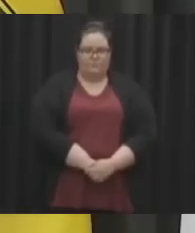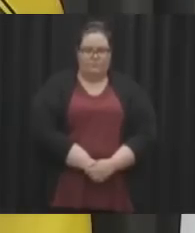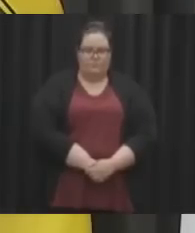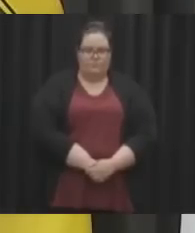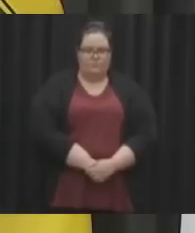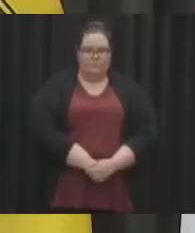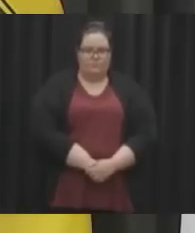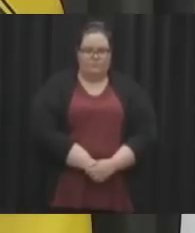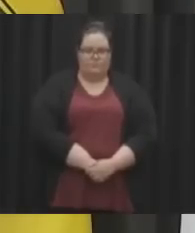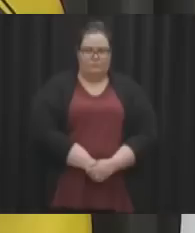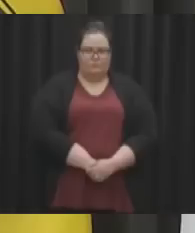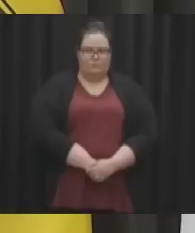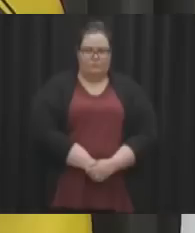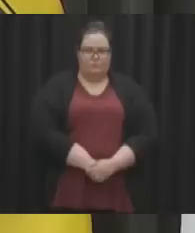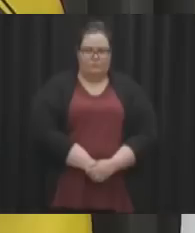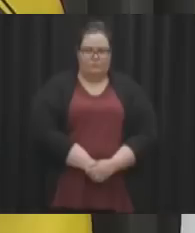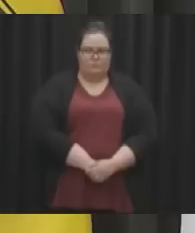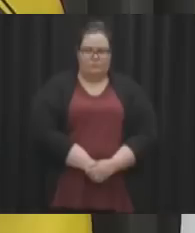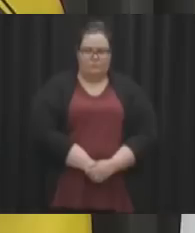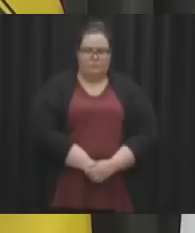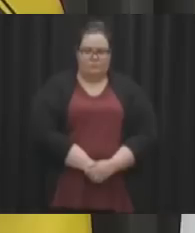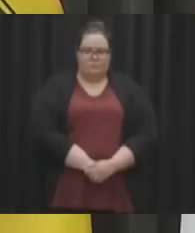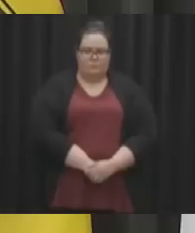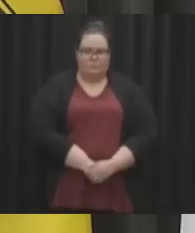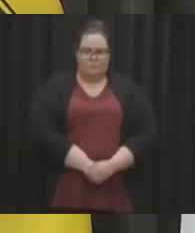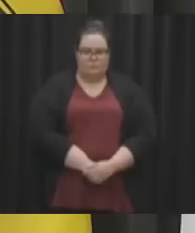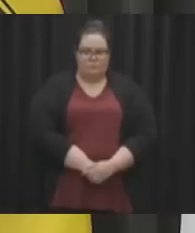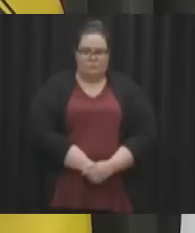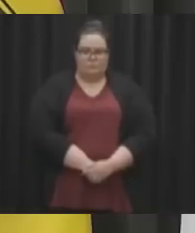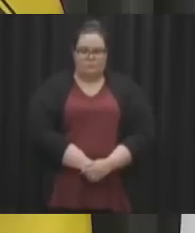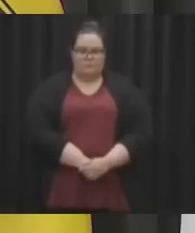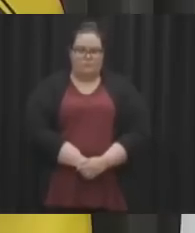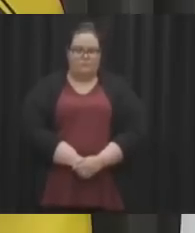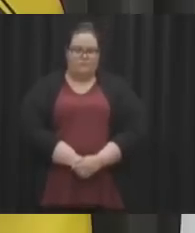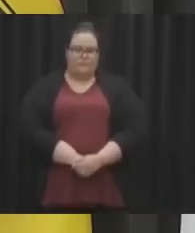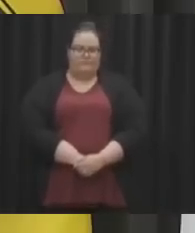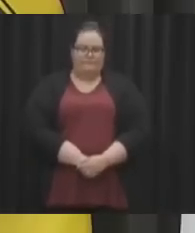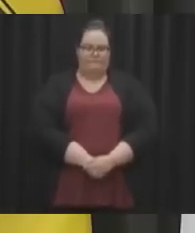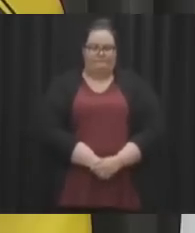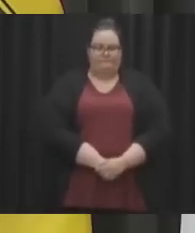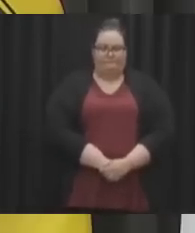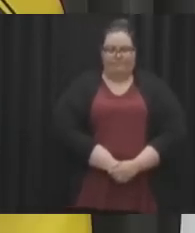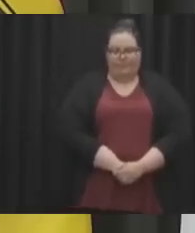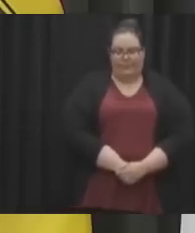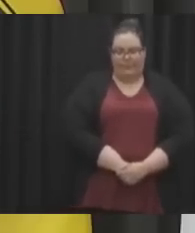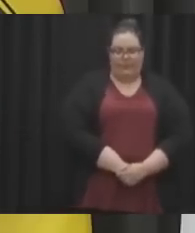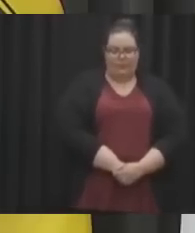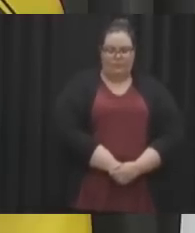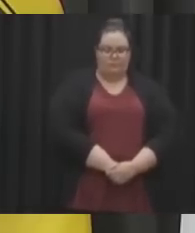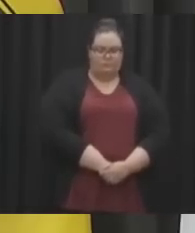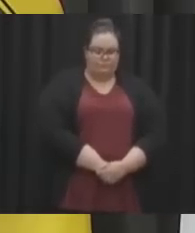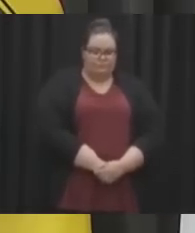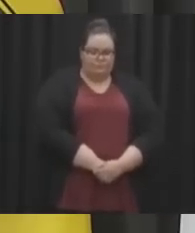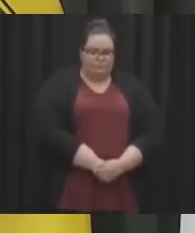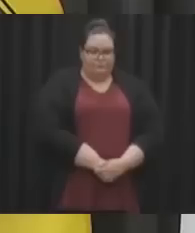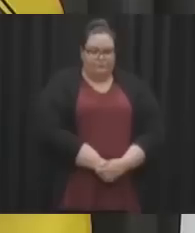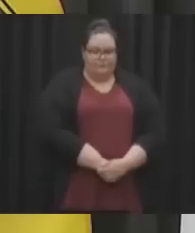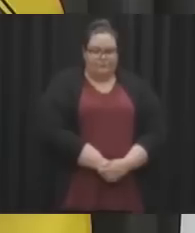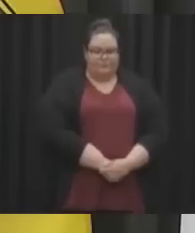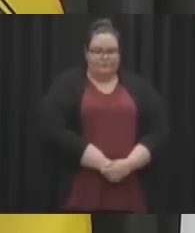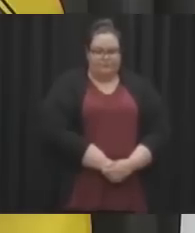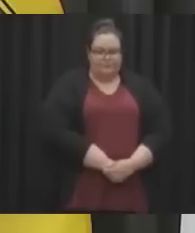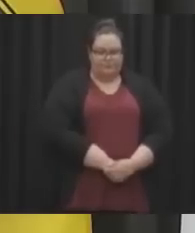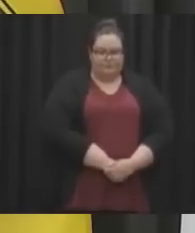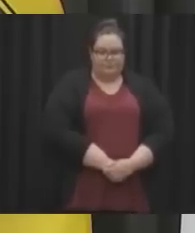rester ouvertes. C'est important pour les jeunes, leur santé mentale, pour leur éducation. La sécurité, la santé publique,